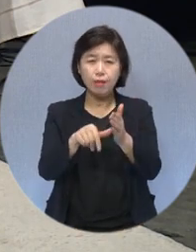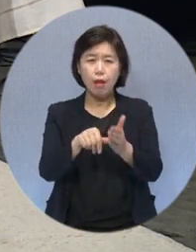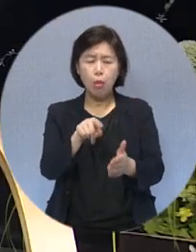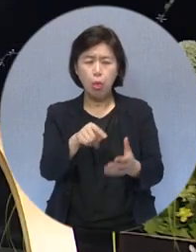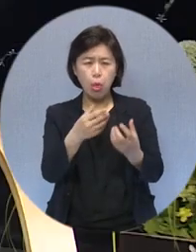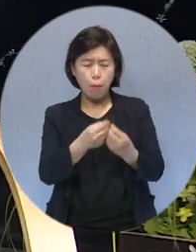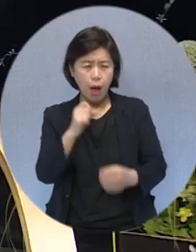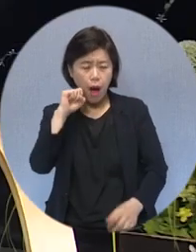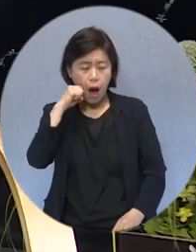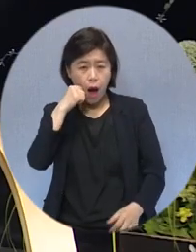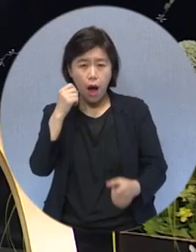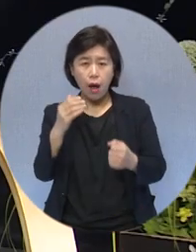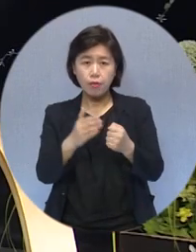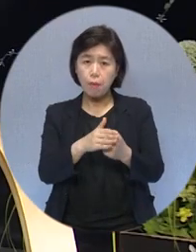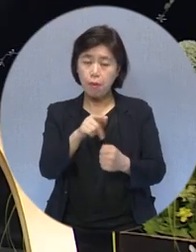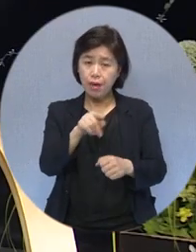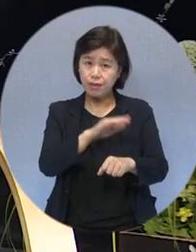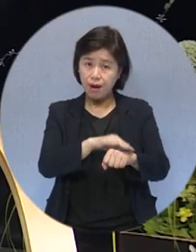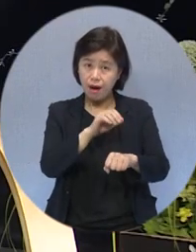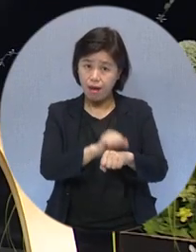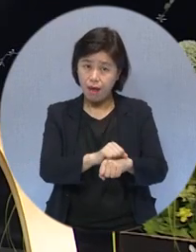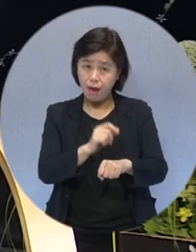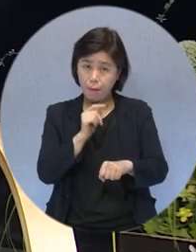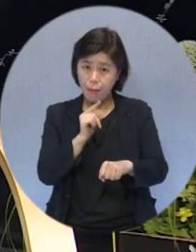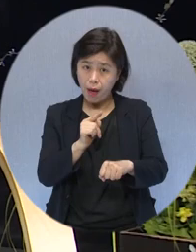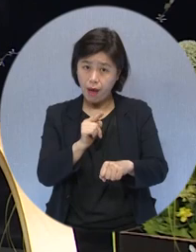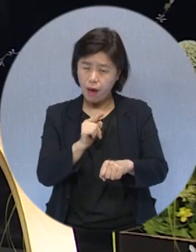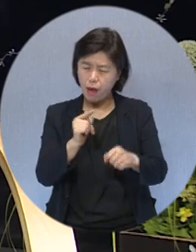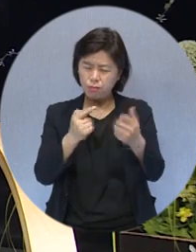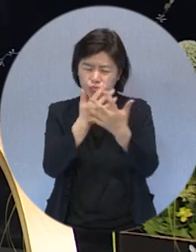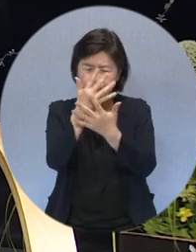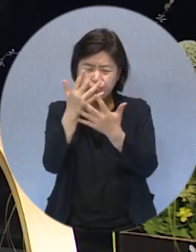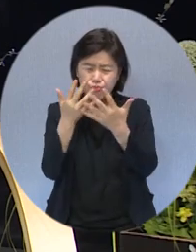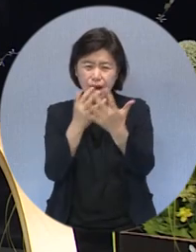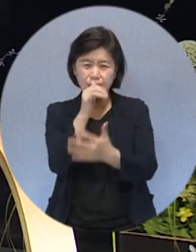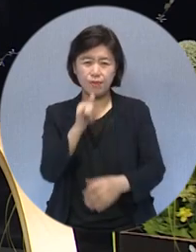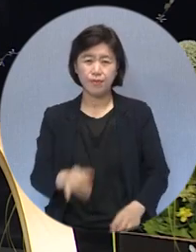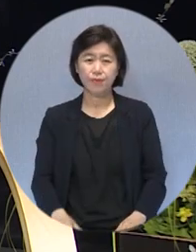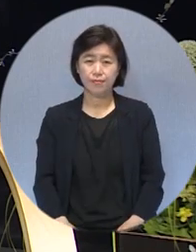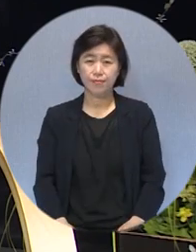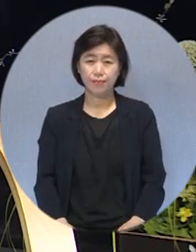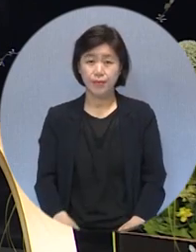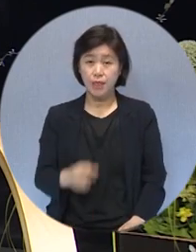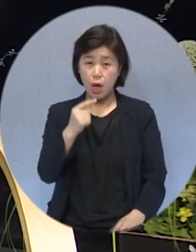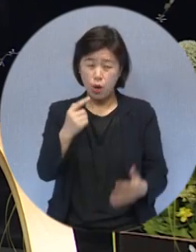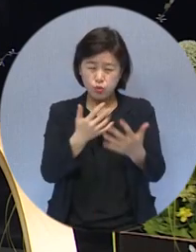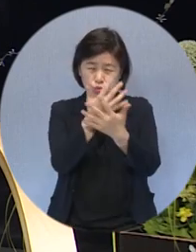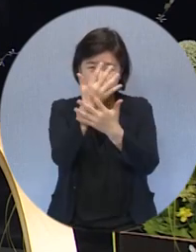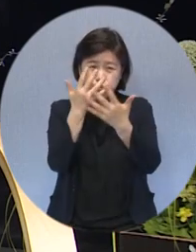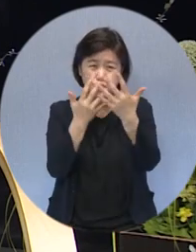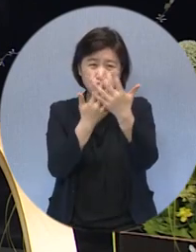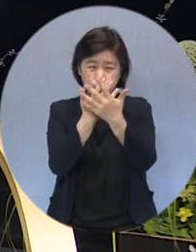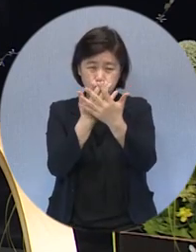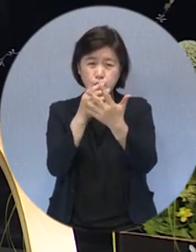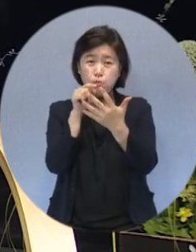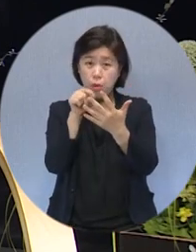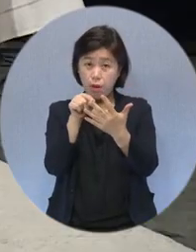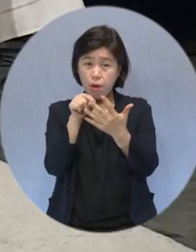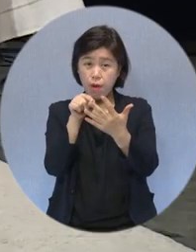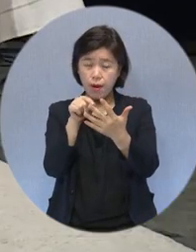것입니다. 심지어 모호성은 자신이 쓴 문장에 자신이 끌려다는 경우도